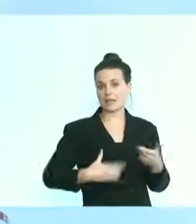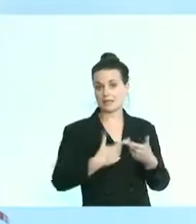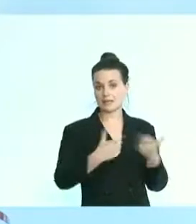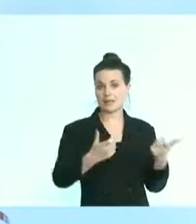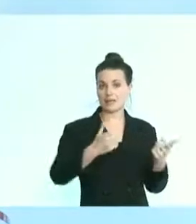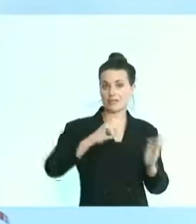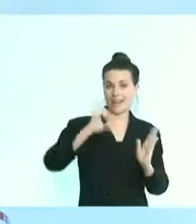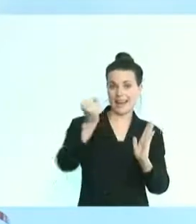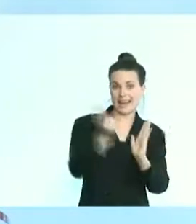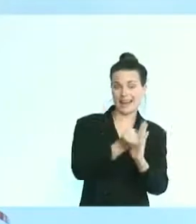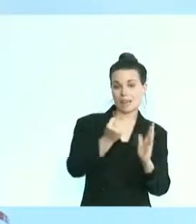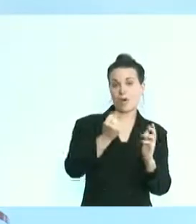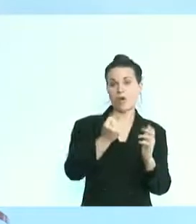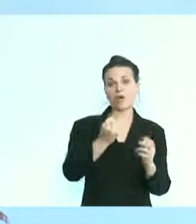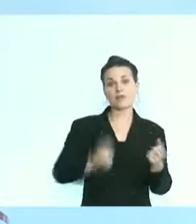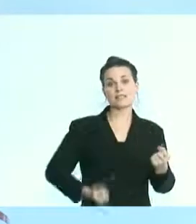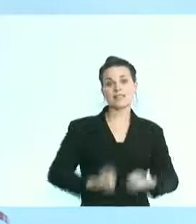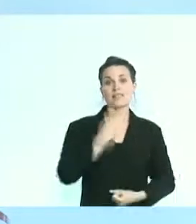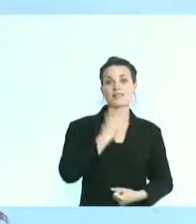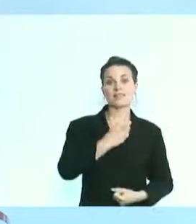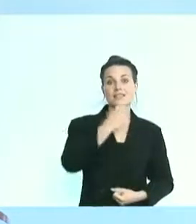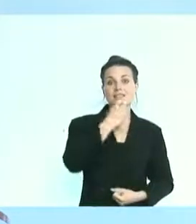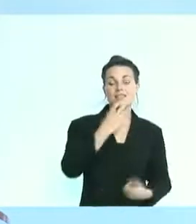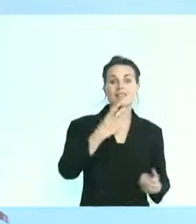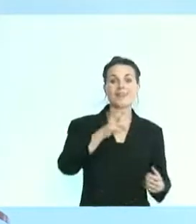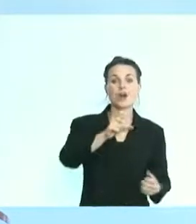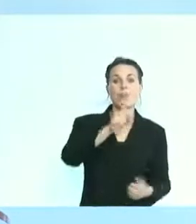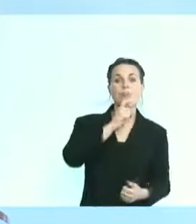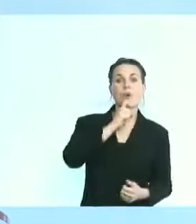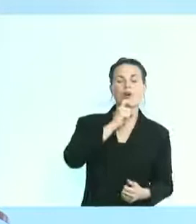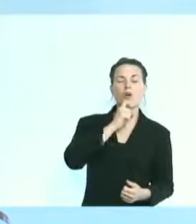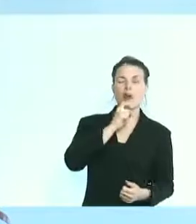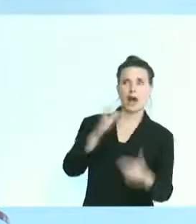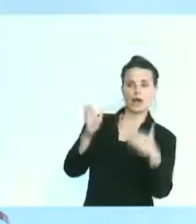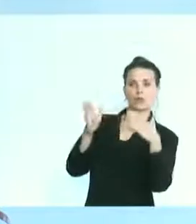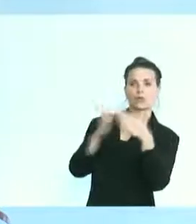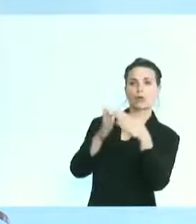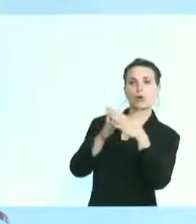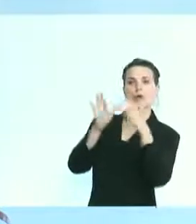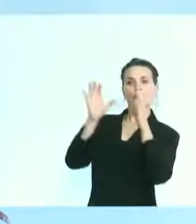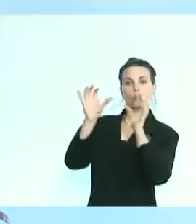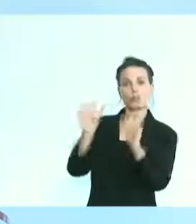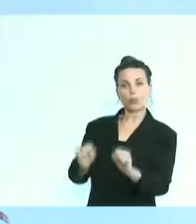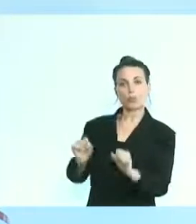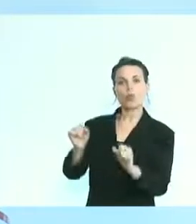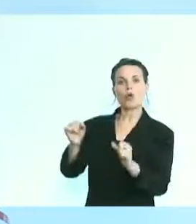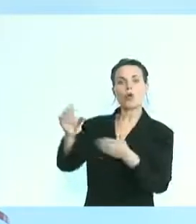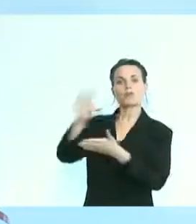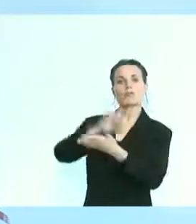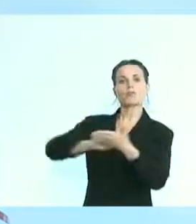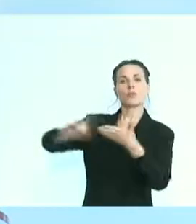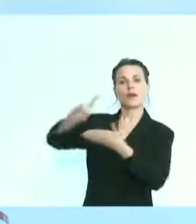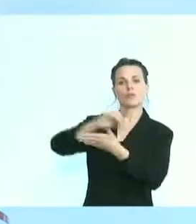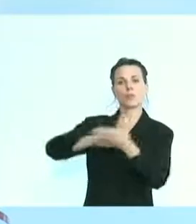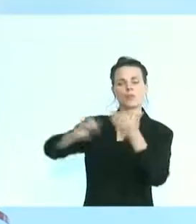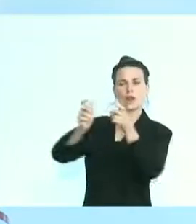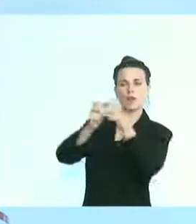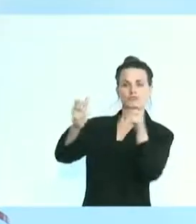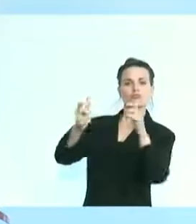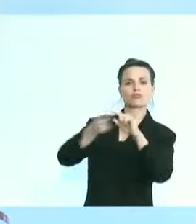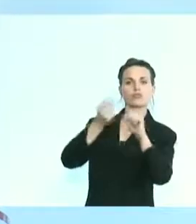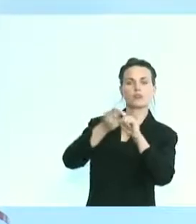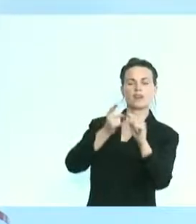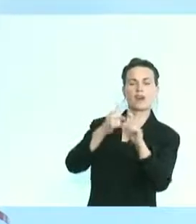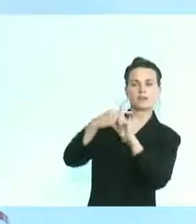demande d'agrément aux services déconcentrés de l'État dans les départements qui sont les relais de l'Agence du service civique dans les territoires. Donc